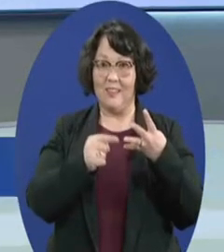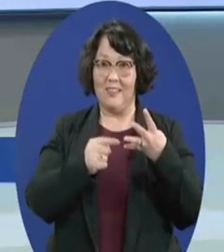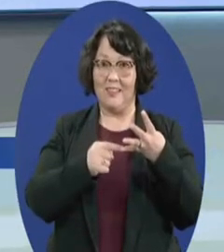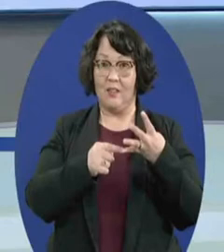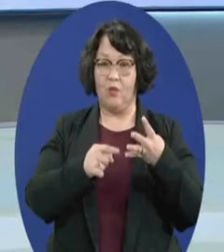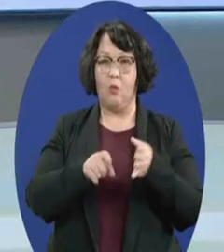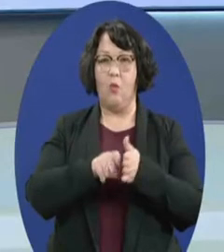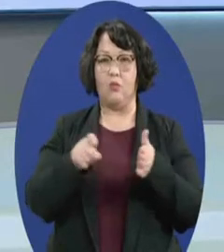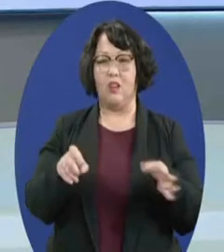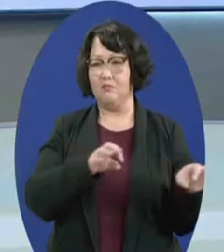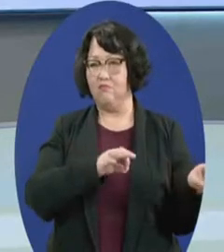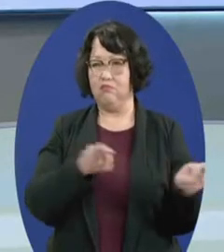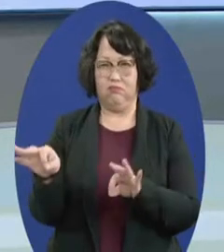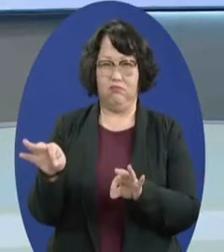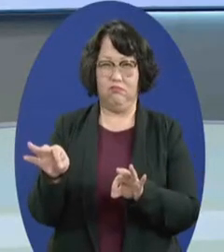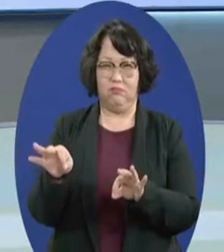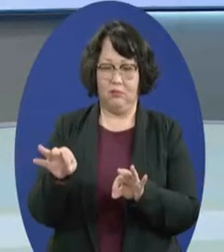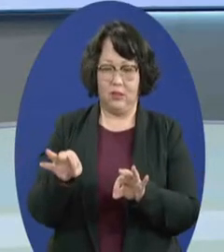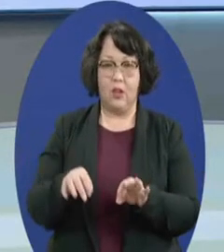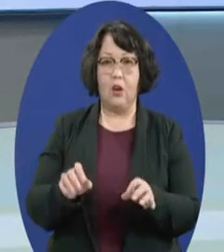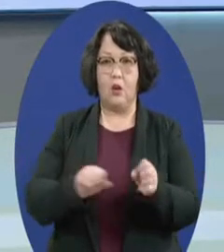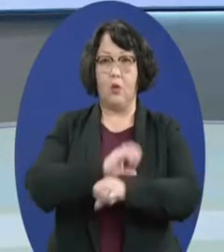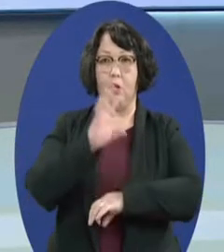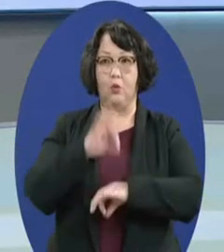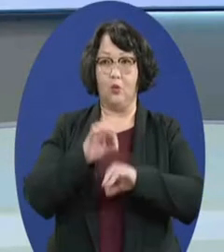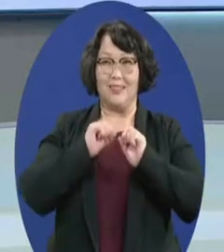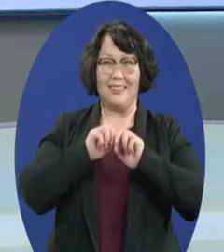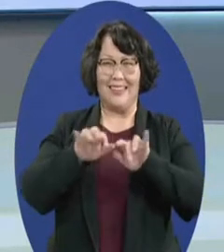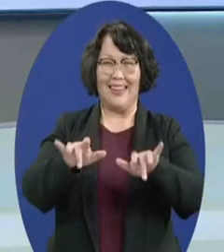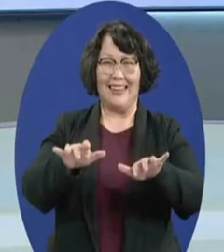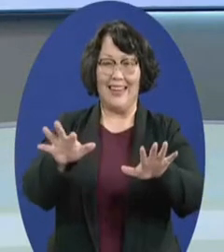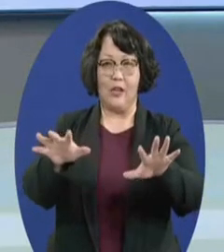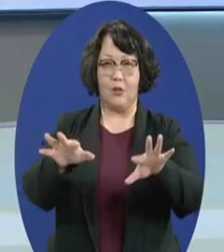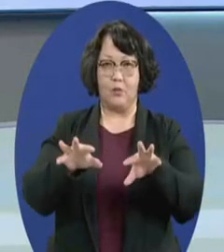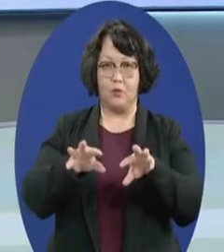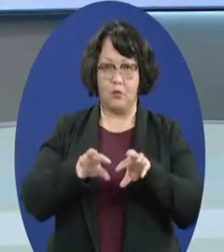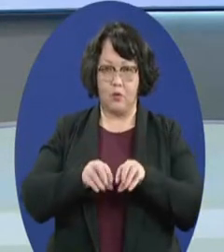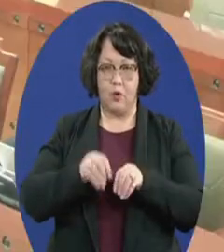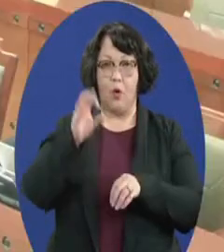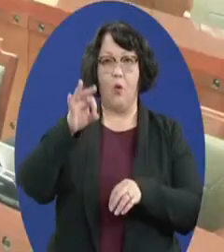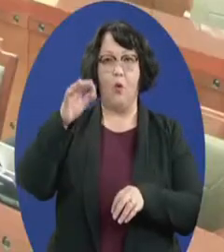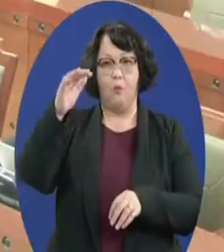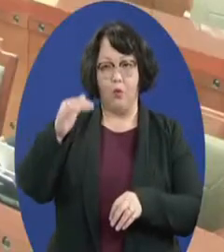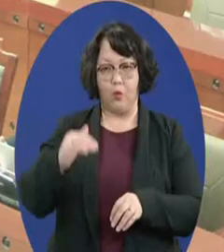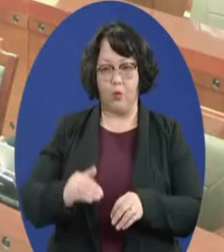дэглэмийг үргэлжлүүлснээр сар дахлын эрсдлийг бууруулах боломж бүрдэнэ гэж албаныхан үзэж байна.